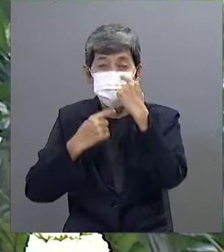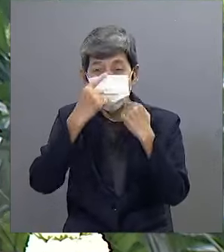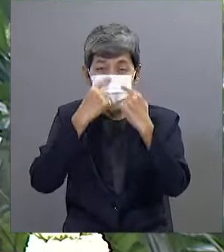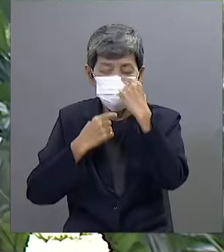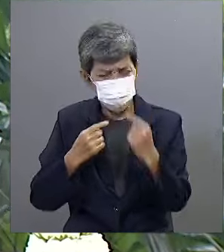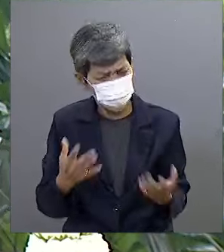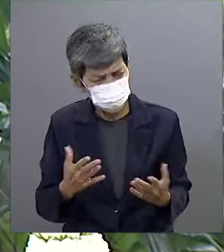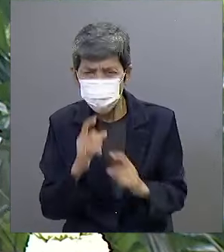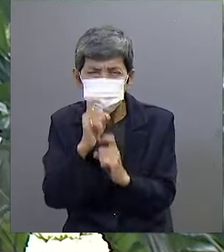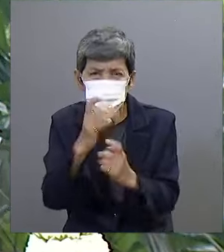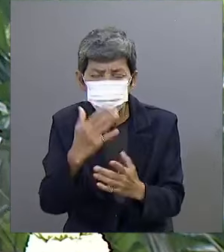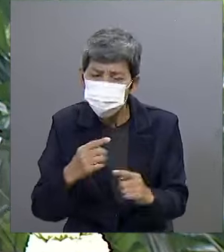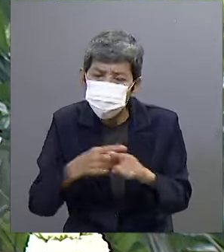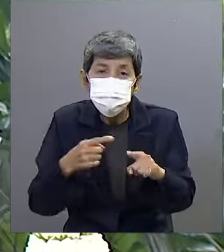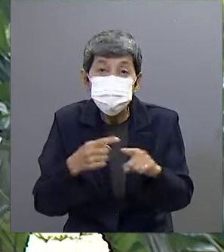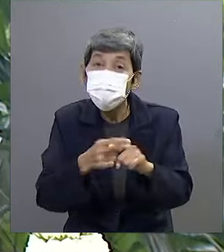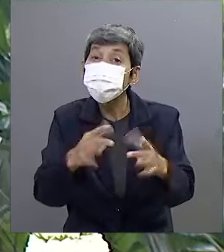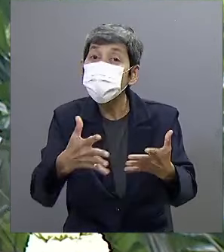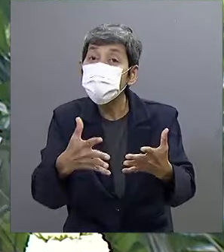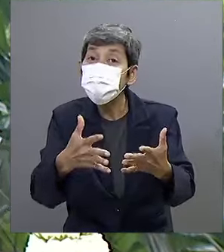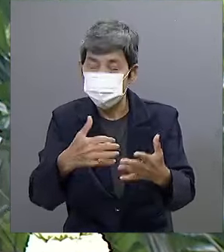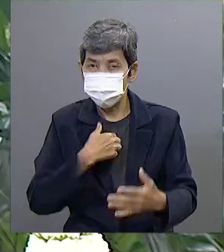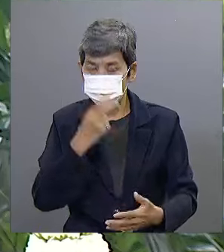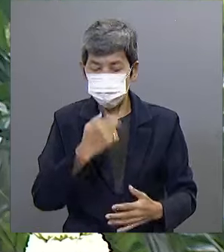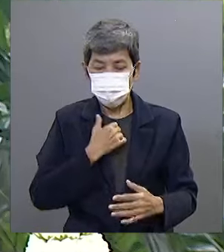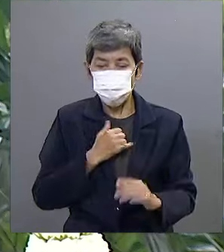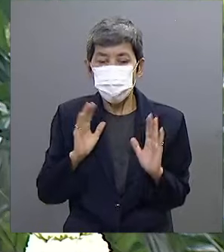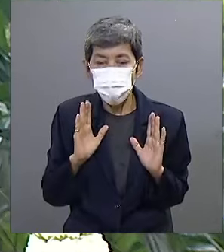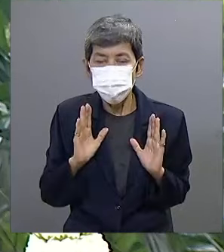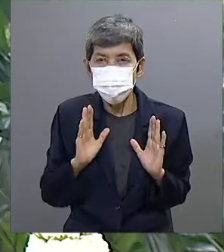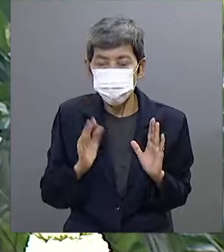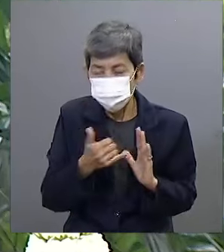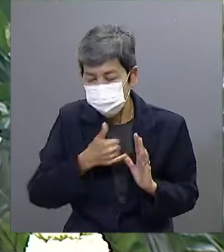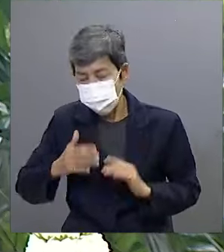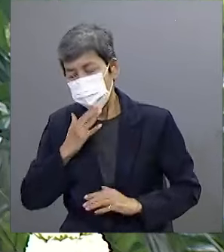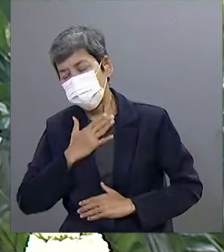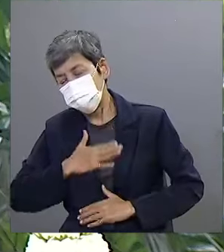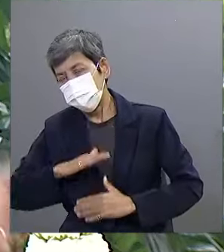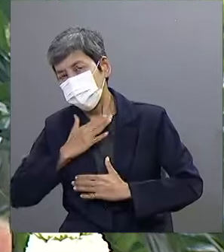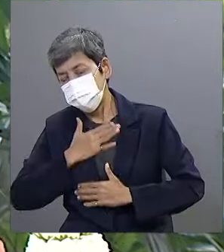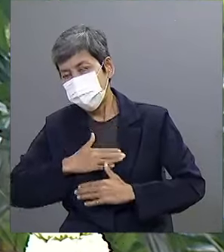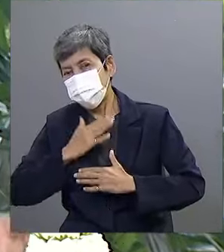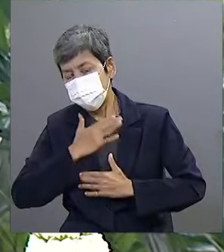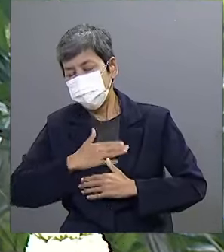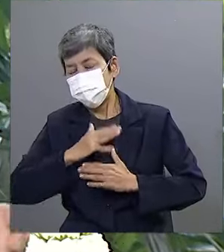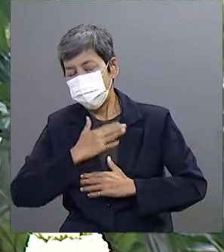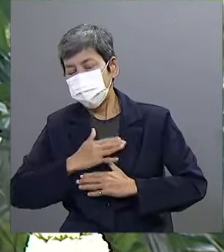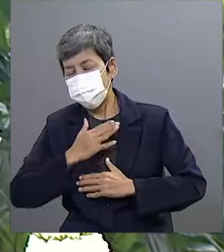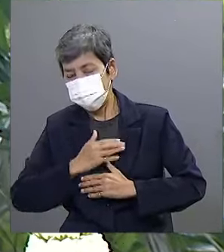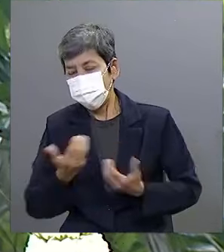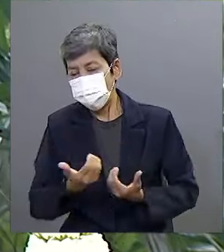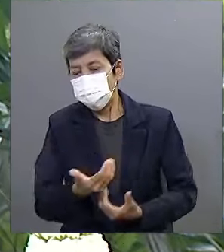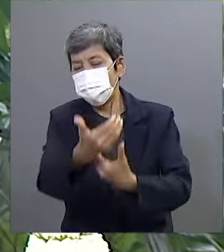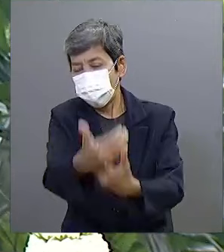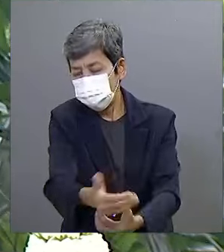ายเช่นไม่ได้เจ็บป่วยเราอาจจะต้องเอาตัวเองออกมานิดนึงนะคะมาสงบตัวของเราเองนะคะให้ใจเย็นลงวางลูกไว้ในเตียงหรือว่าคอ